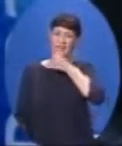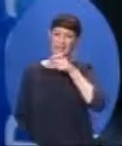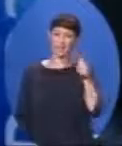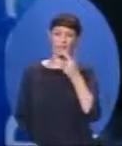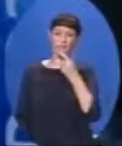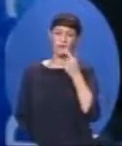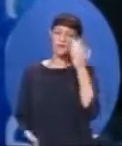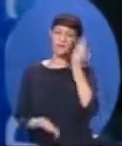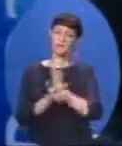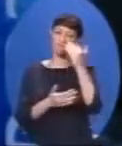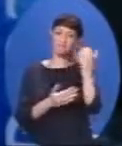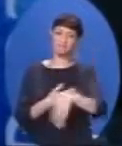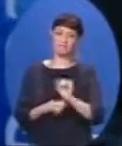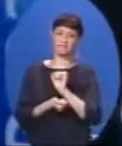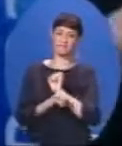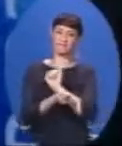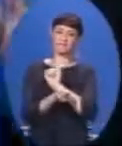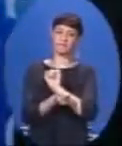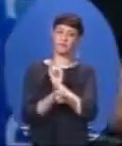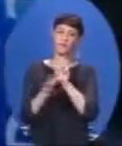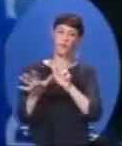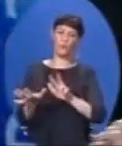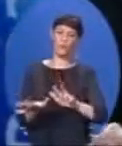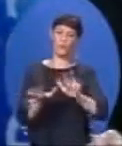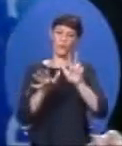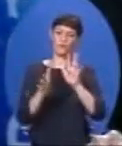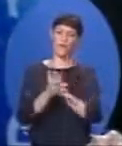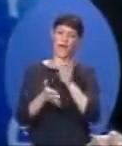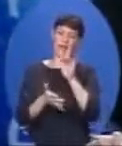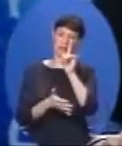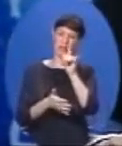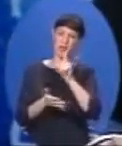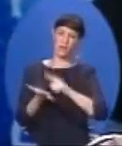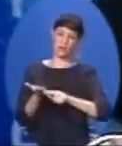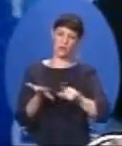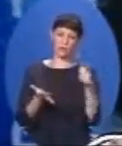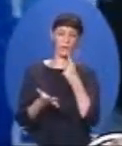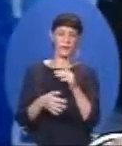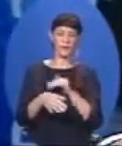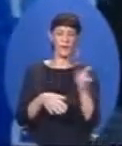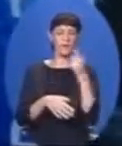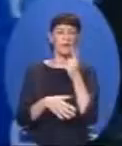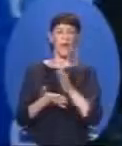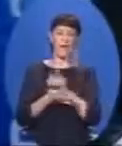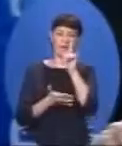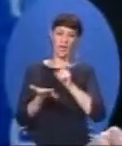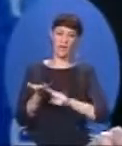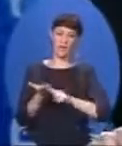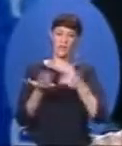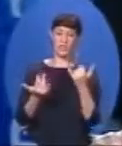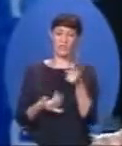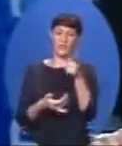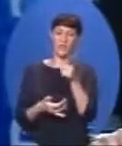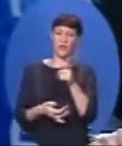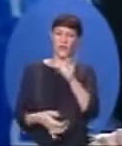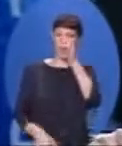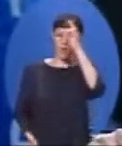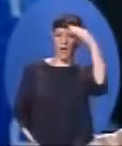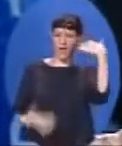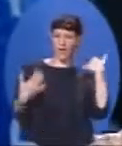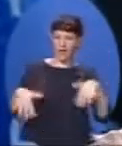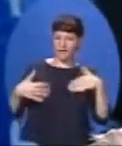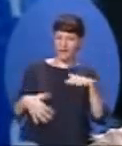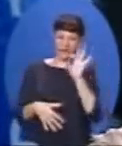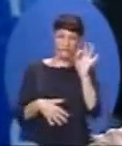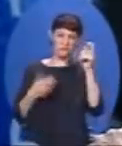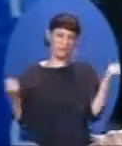כליעתה שנמשכה 11 חודשים בעקבות עסקת הטיעון שהיא עשתה במשפט הולילנד, ועכשיו היא כוכבת של